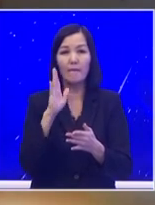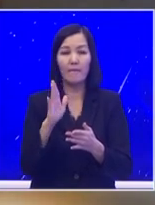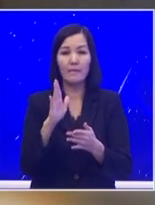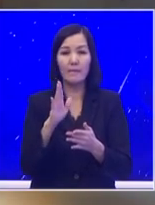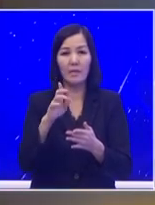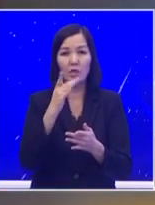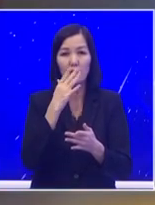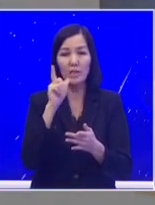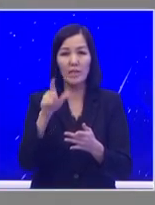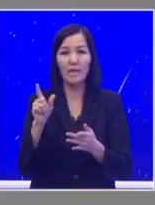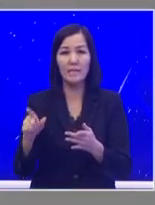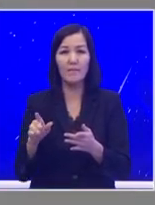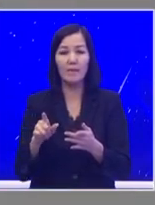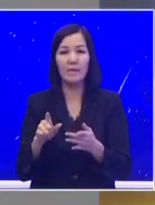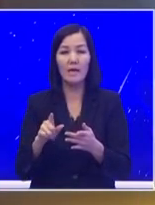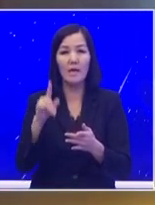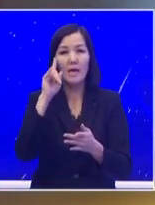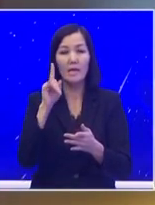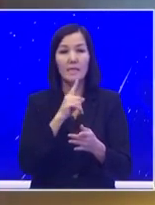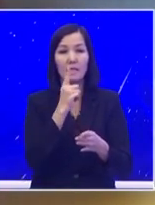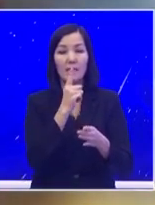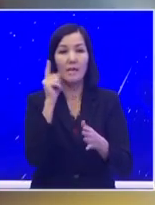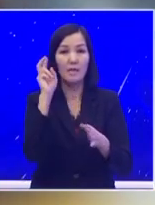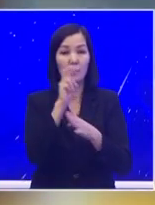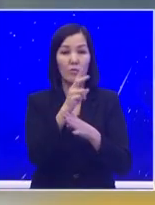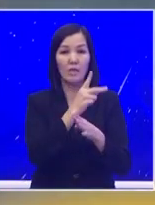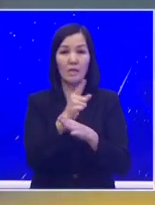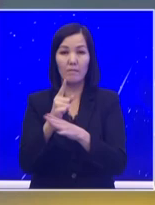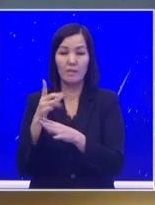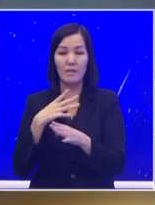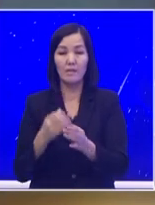келген шетелдік азаматтарға елге кіруге тыйым салынған болады.